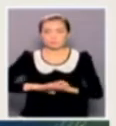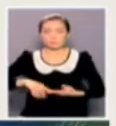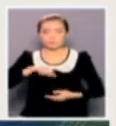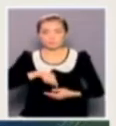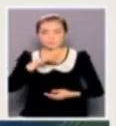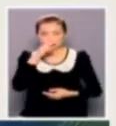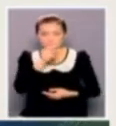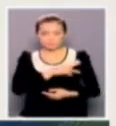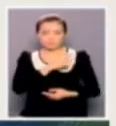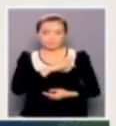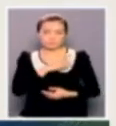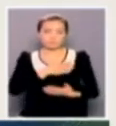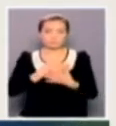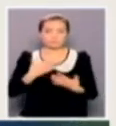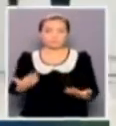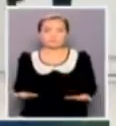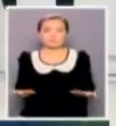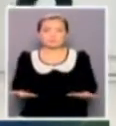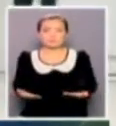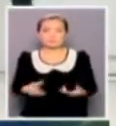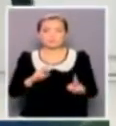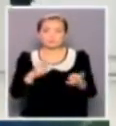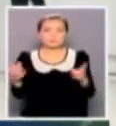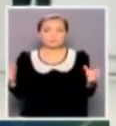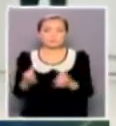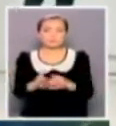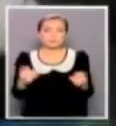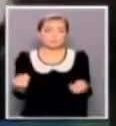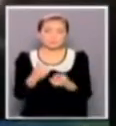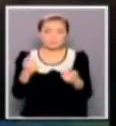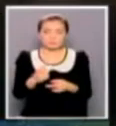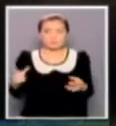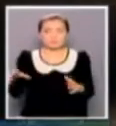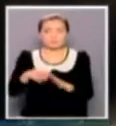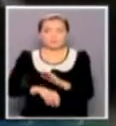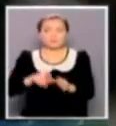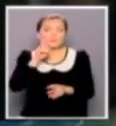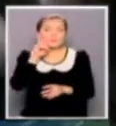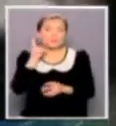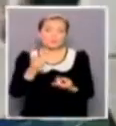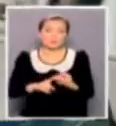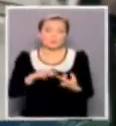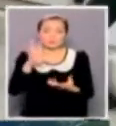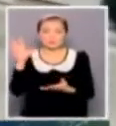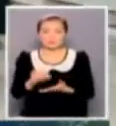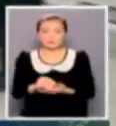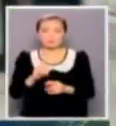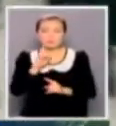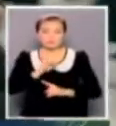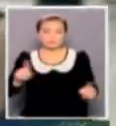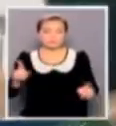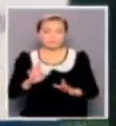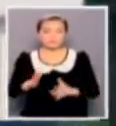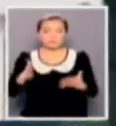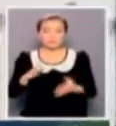бір құрал деп есептеймін өз басым. Би үйірмесінде қарапайым адам жоқ, жас айырмашылығына қарамастан барлығы ерекше